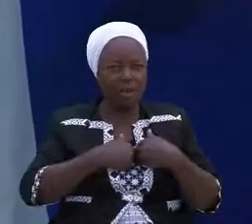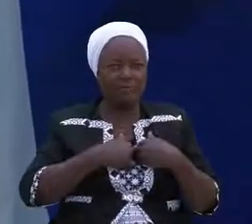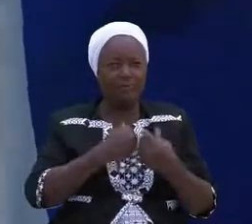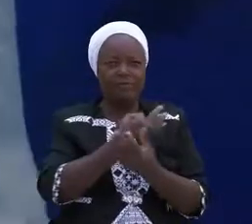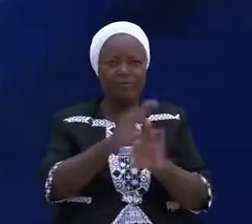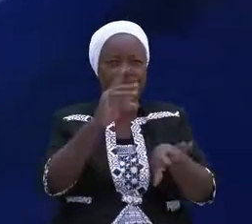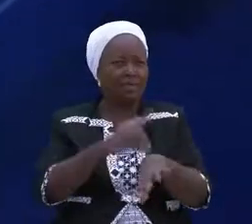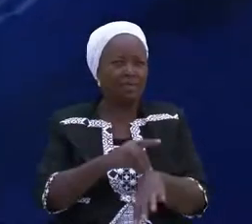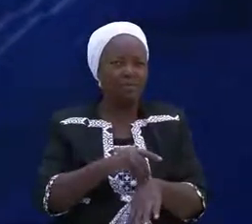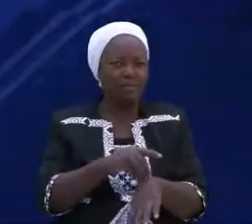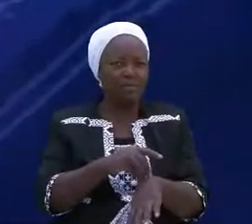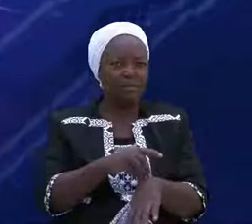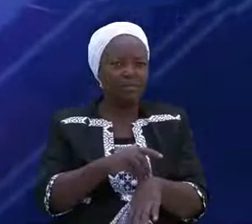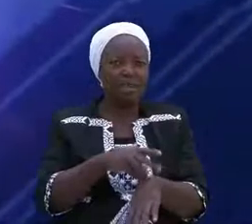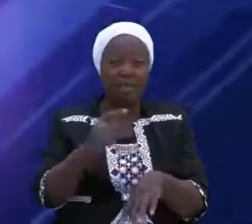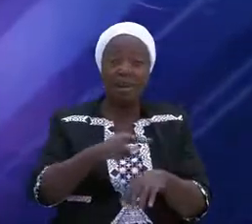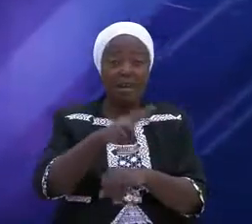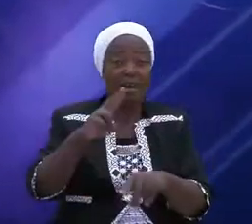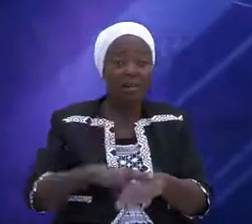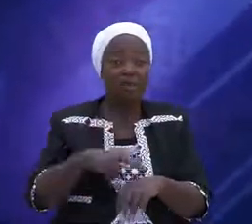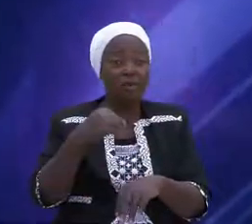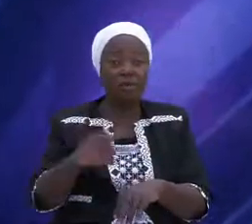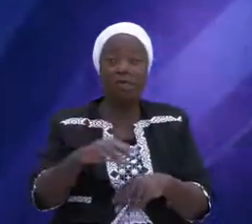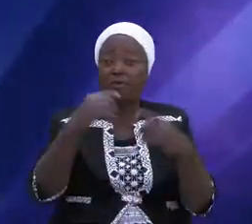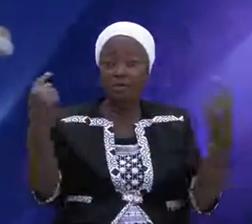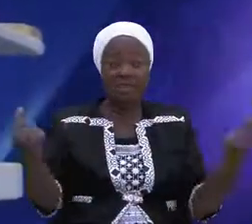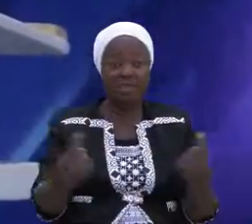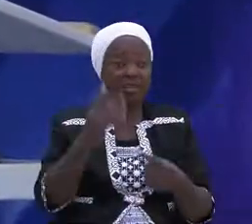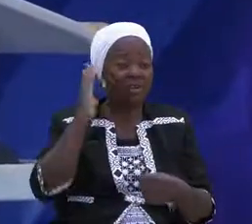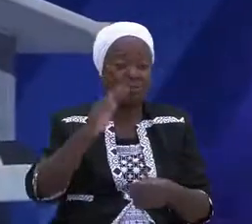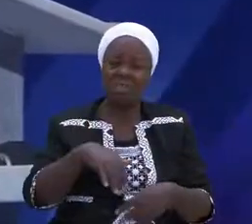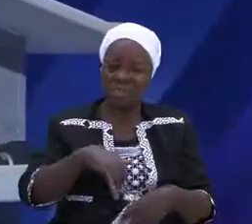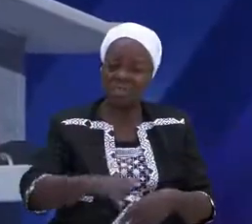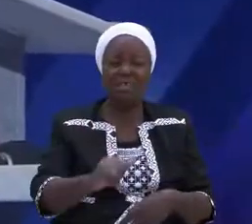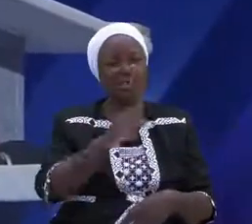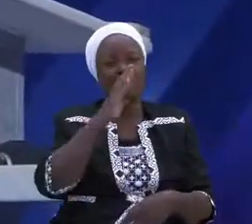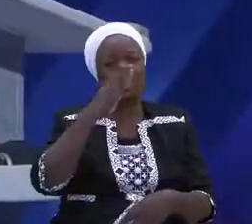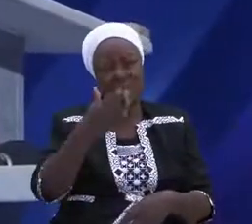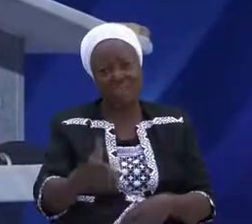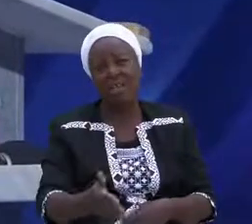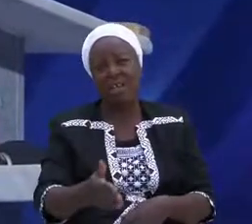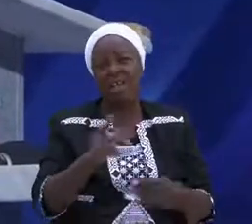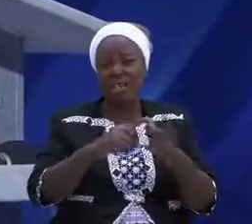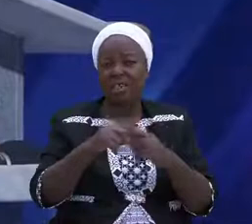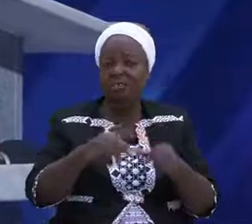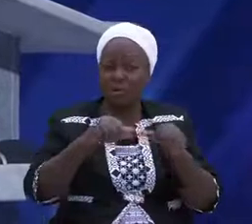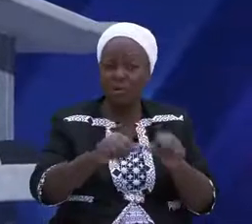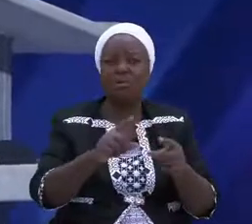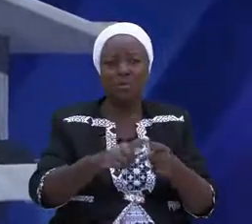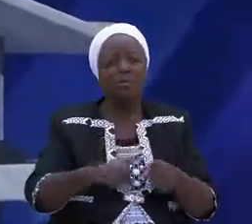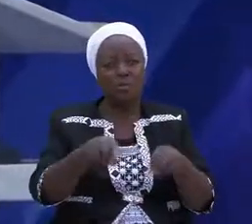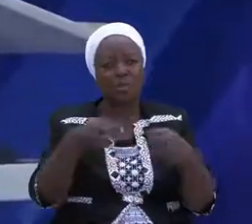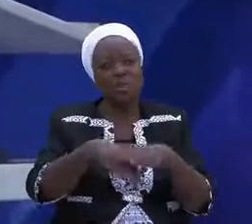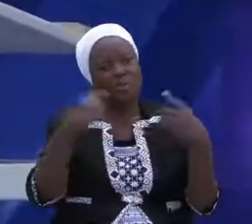liberté, la nature du péché va toujours le faire tomber. Il va continuer à commettre